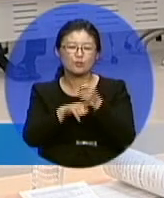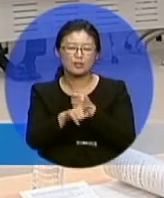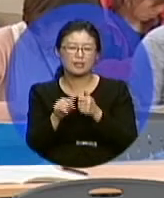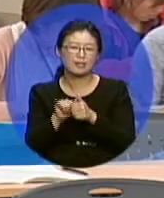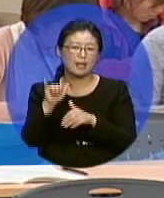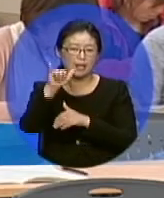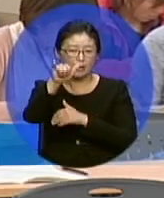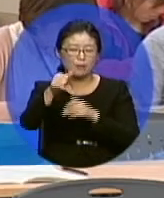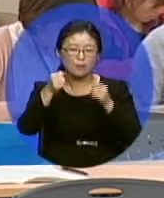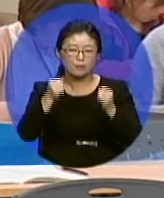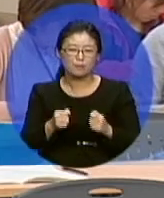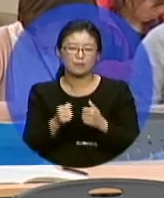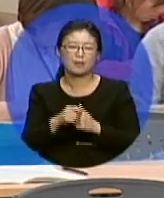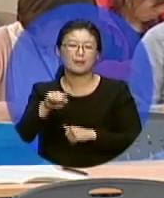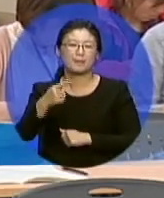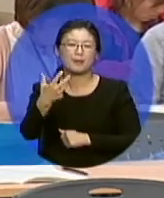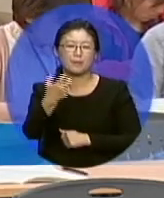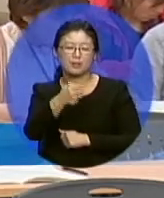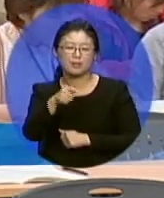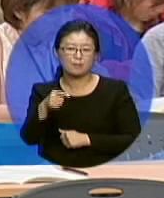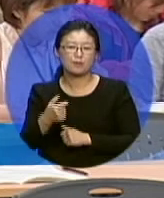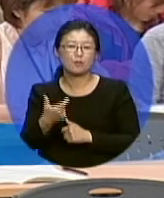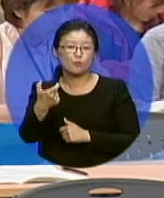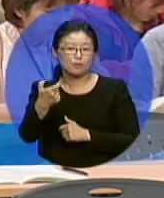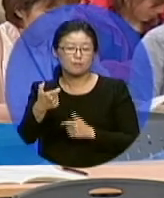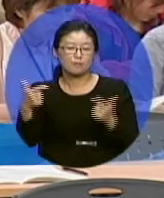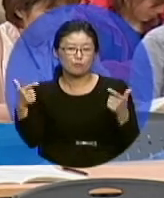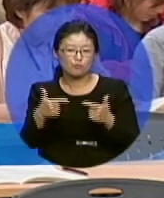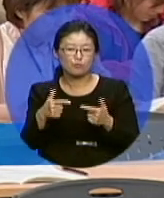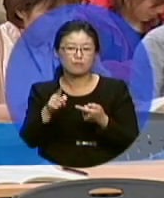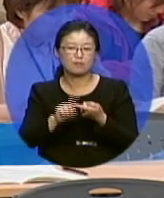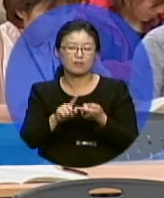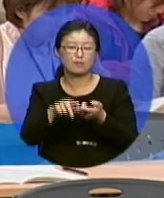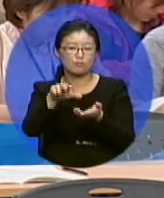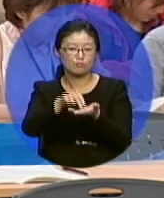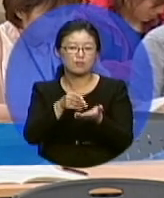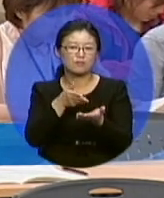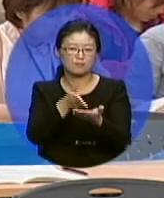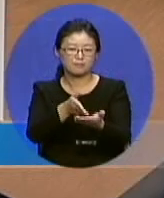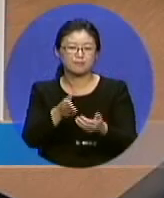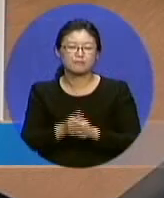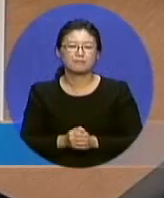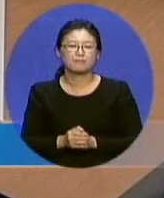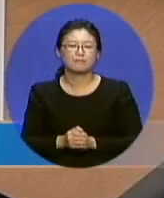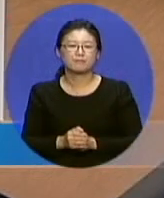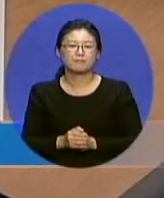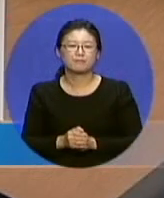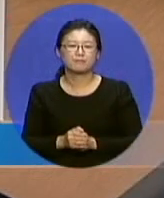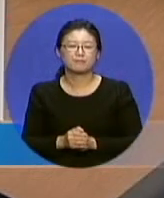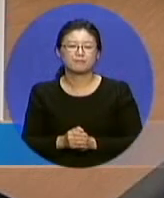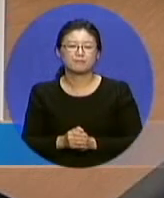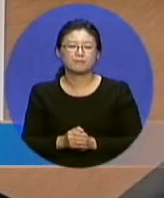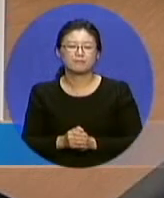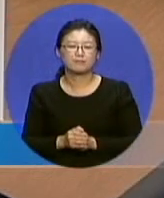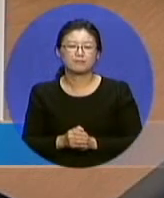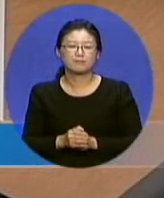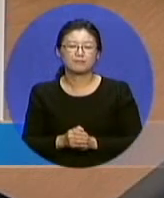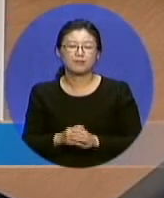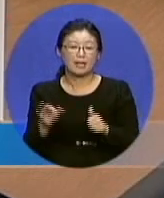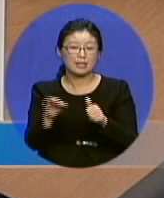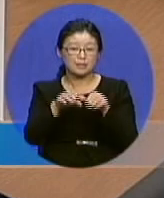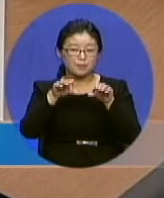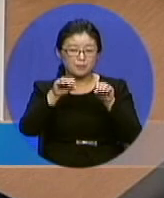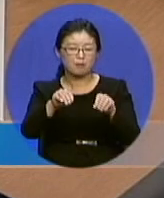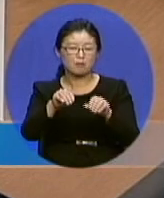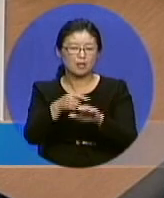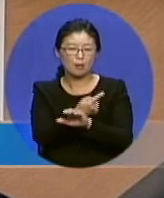체류 기간을 180일에서 60일로 단축한 것에 대한 문제 제기도 이어졌습니다. 지급 정지 예외 조항이